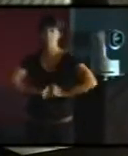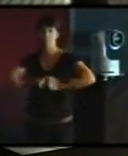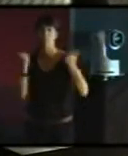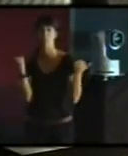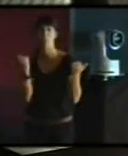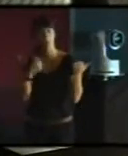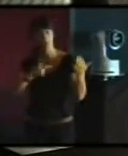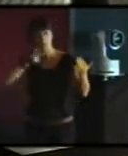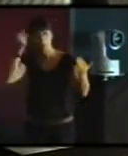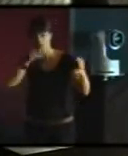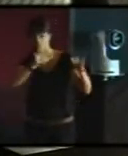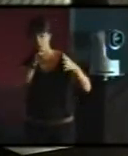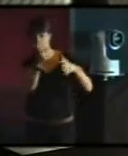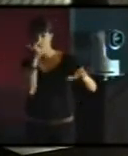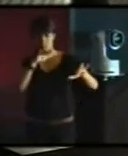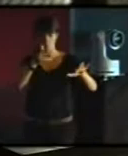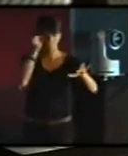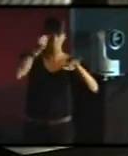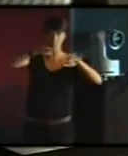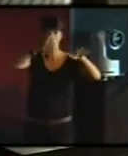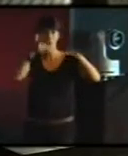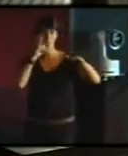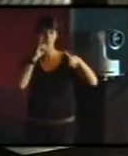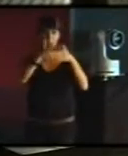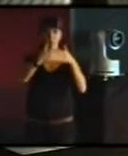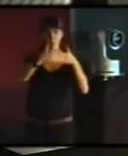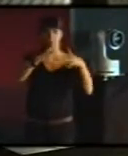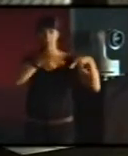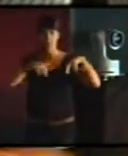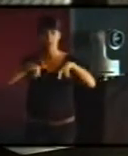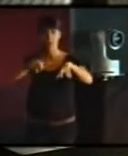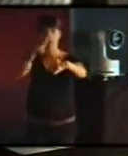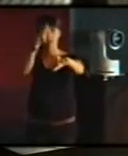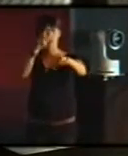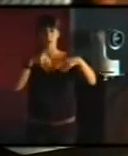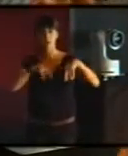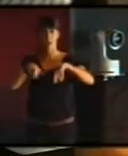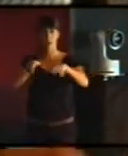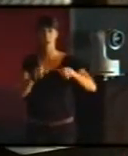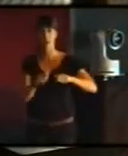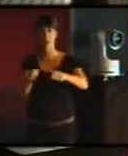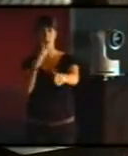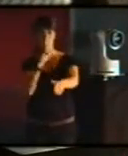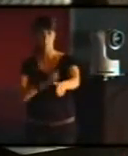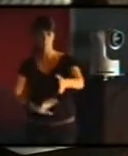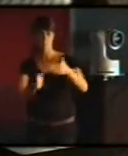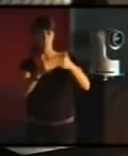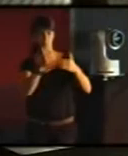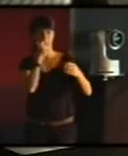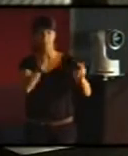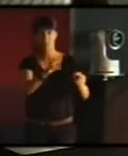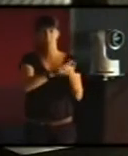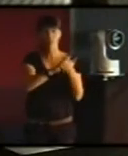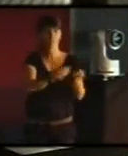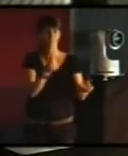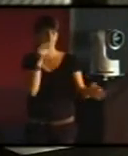paysage fluvial. Donc je peux avoir l'association, je me permets, d'un petit monstre ou d'un grand monstre qui sort du